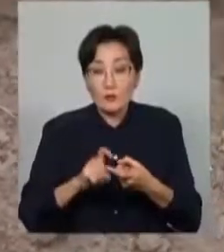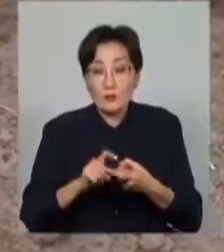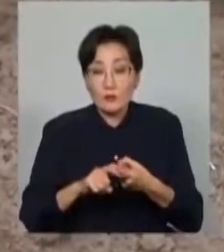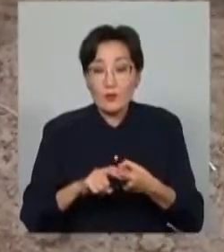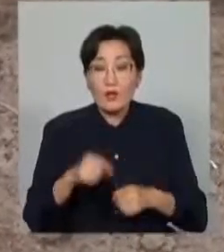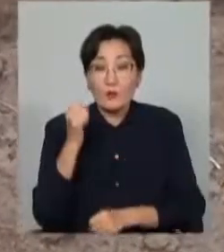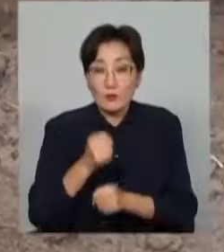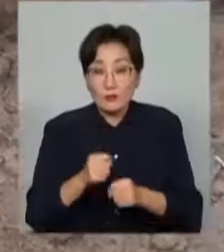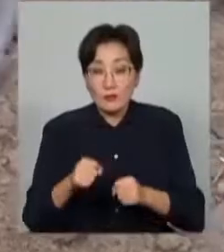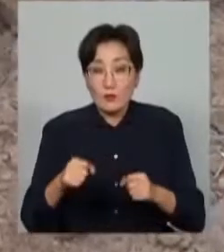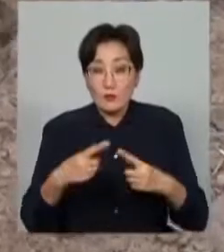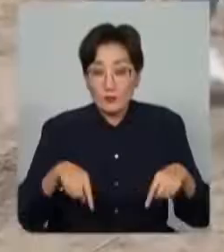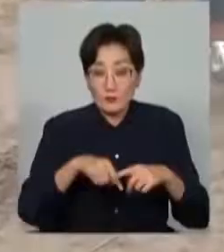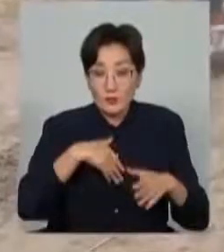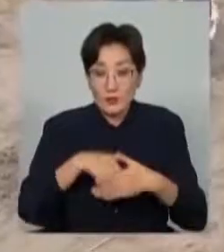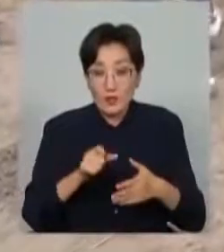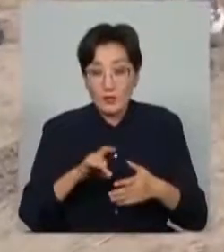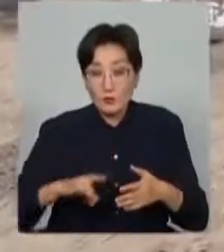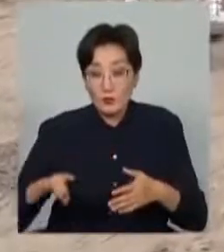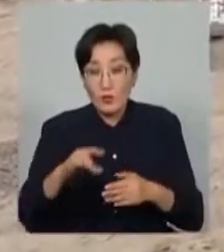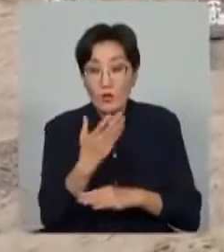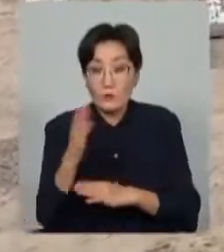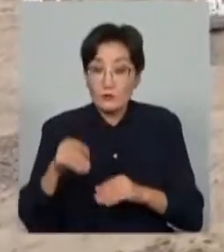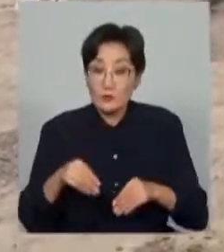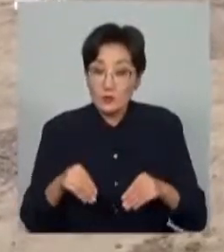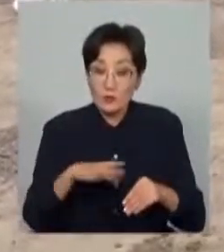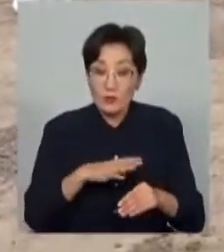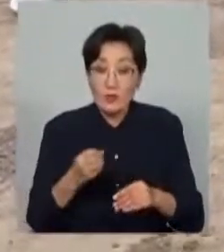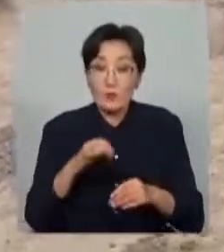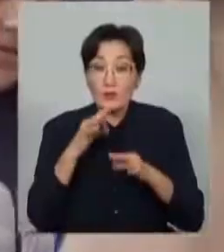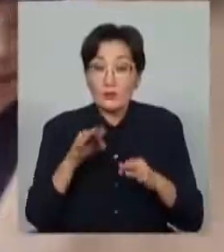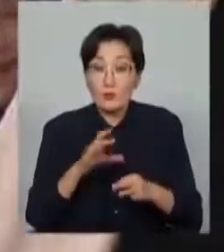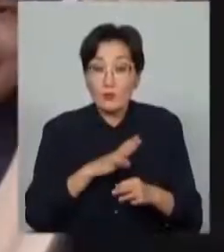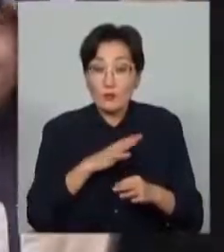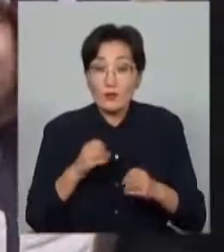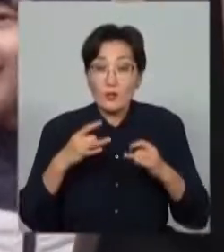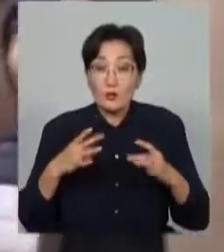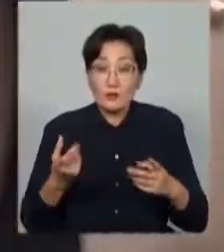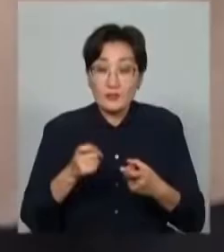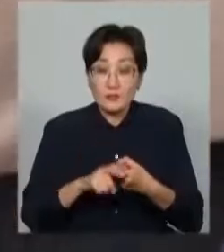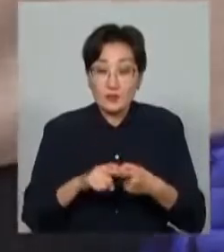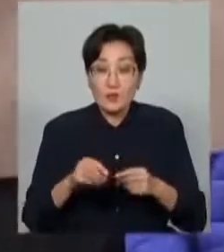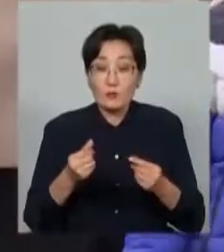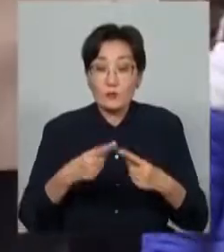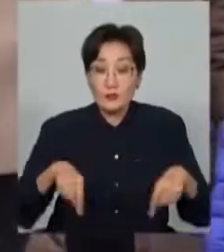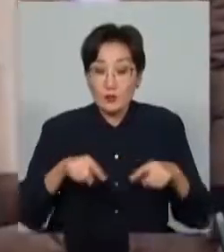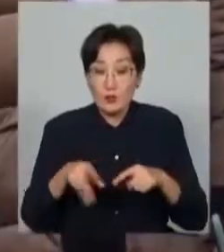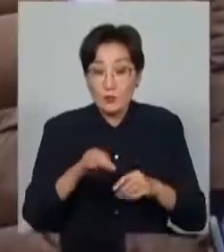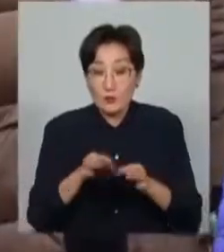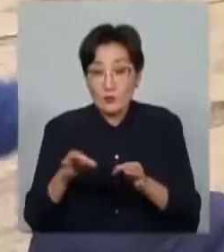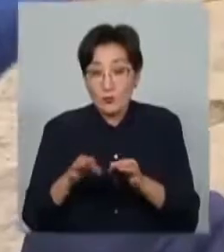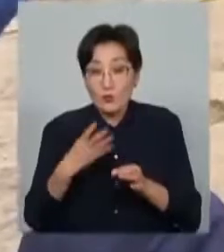қызметкерлері мен қоғамдық қор еріктілері Алатау ауданында ағаш отырғызды. Тағы бір айта кетерлігі, мерейтойға қарсы қаржы институты барлық